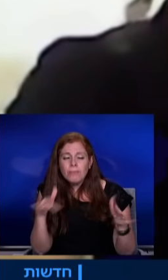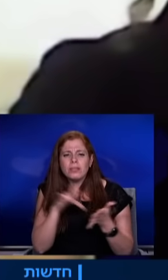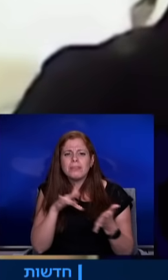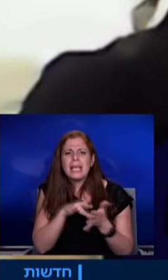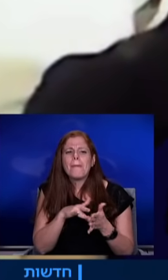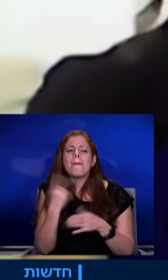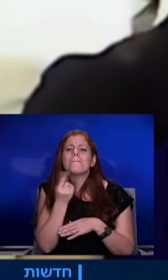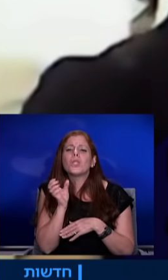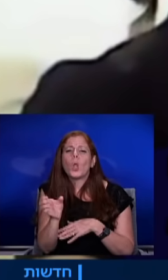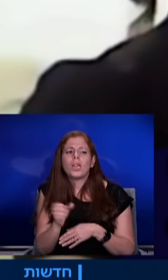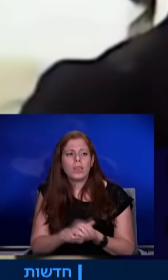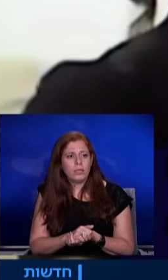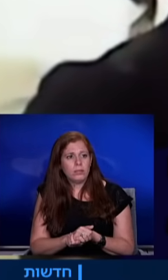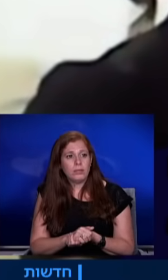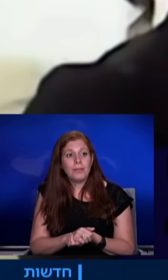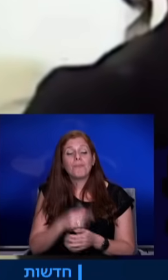נכנסה